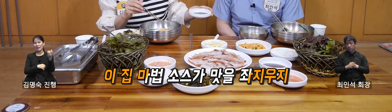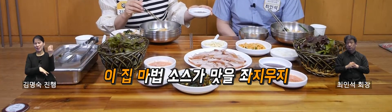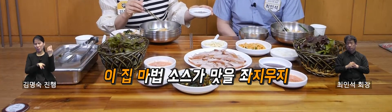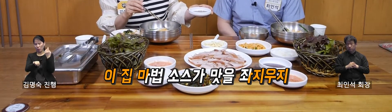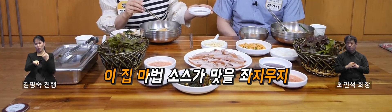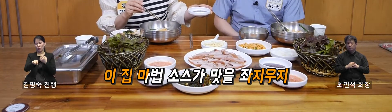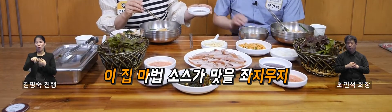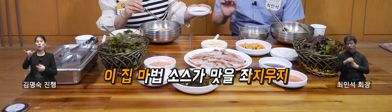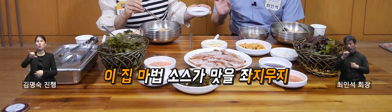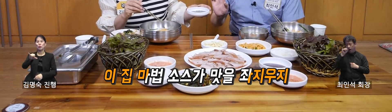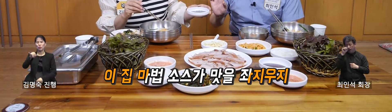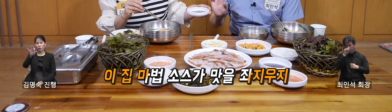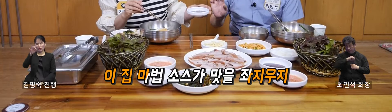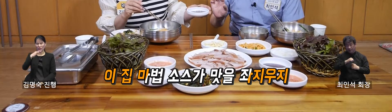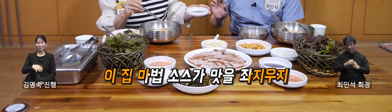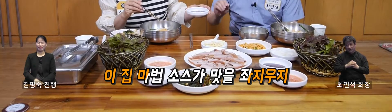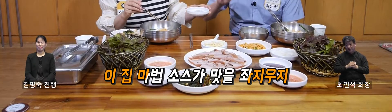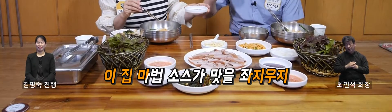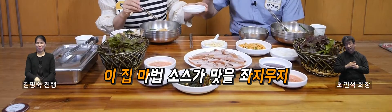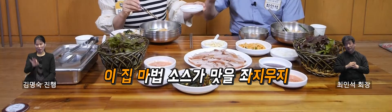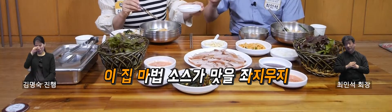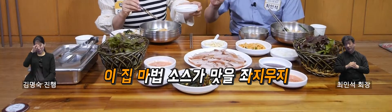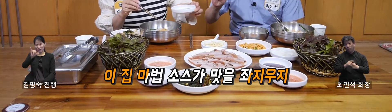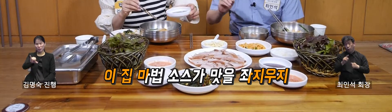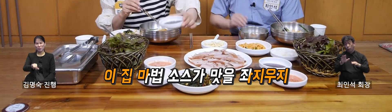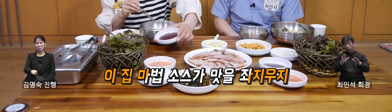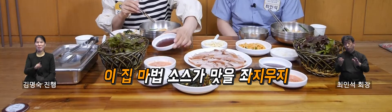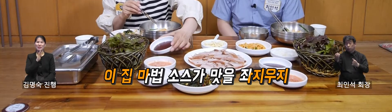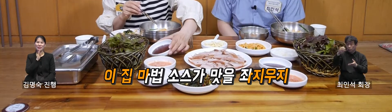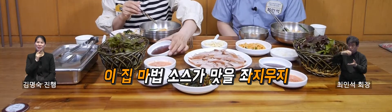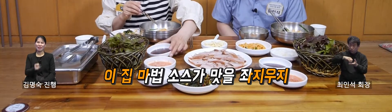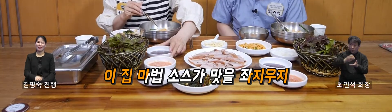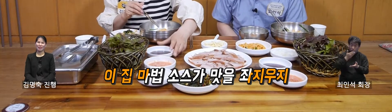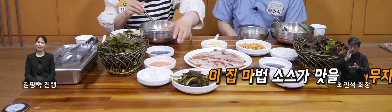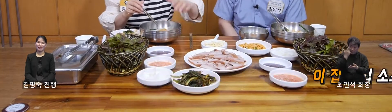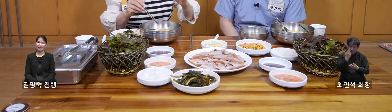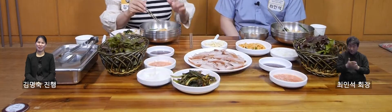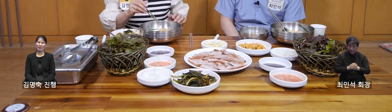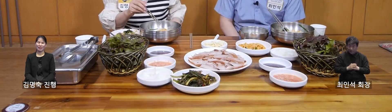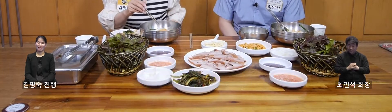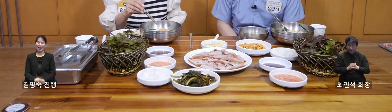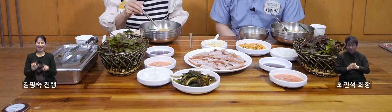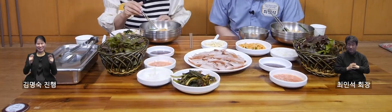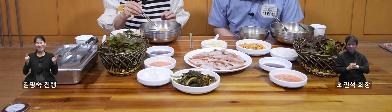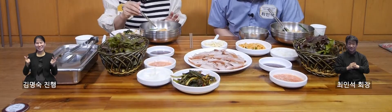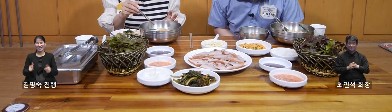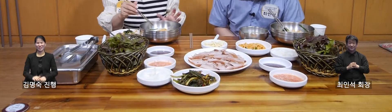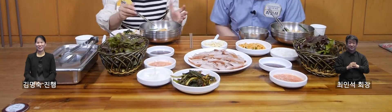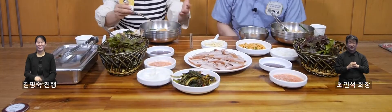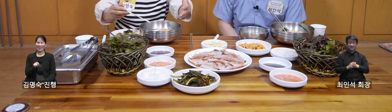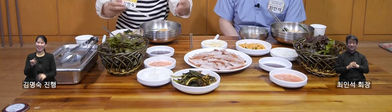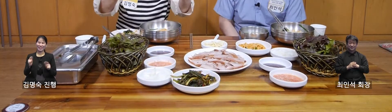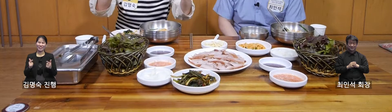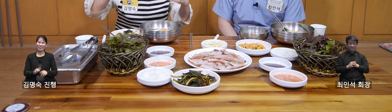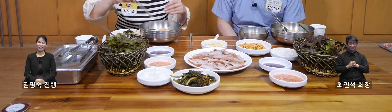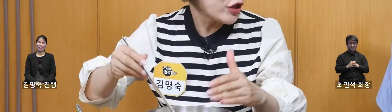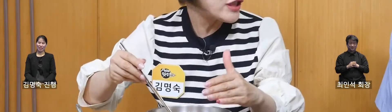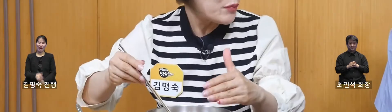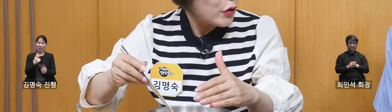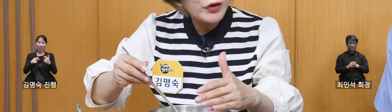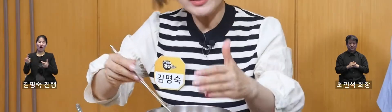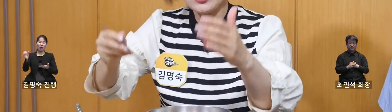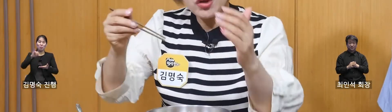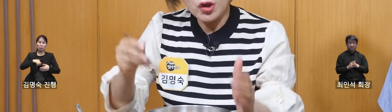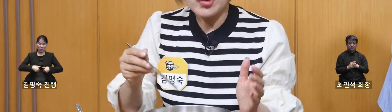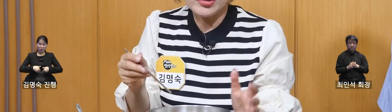마법 소스. 아, 이 마법 소스. 이걸 또 여기다 넣어서 먹어야 되나요? 그러니까 그건 아니고요. 더 넣어서